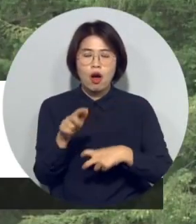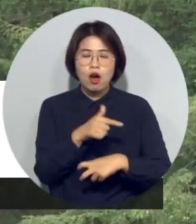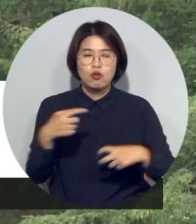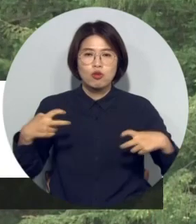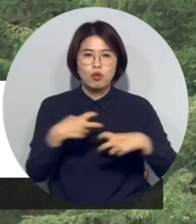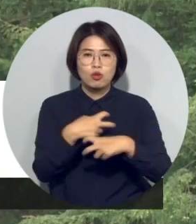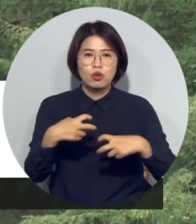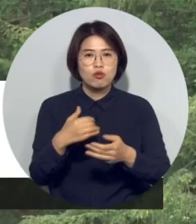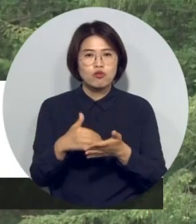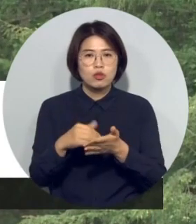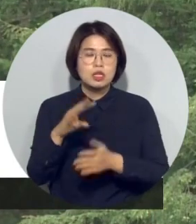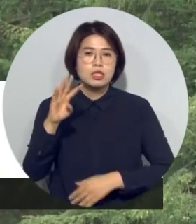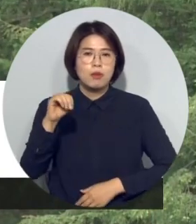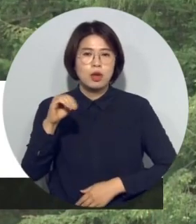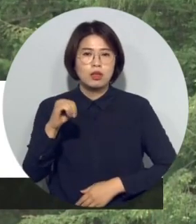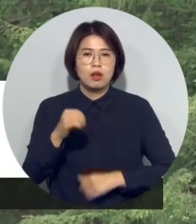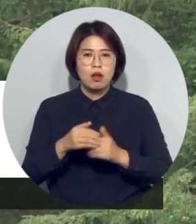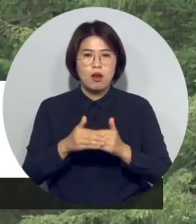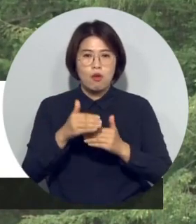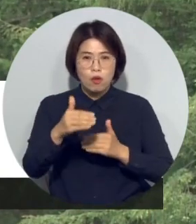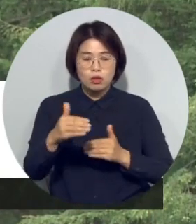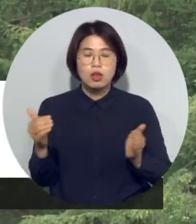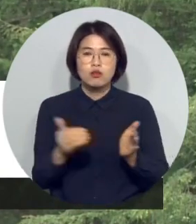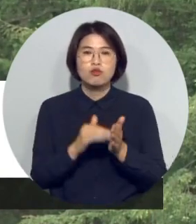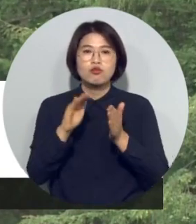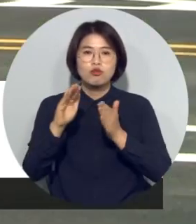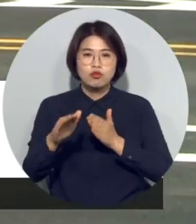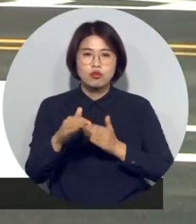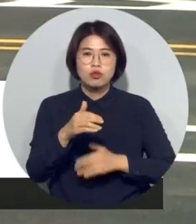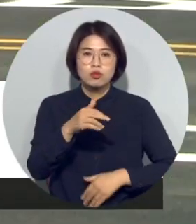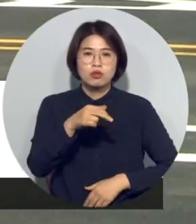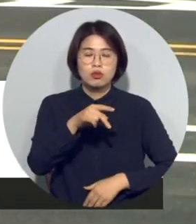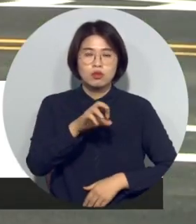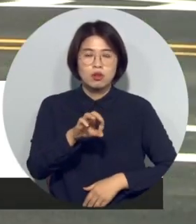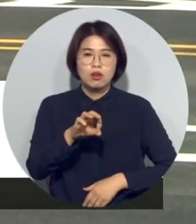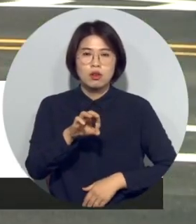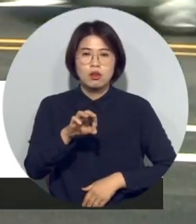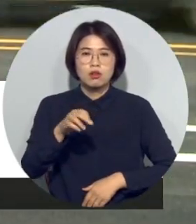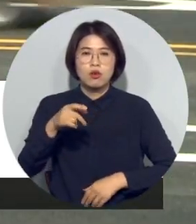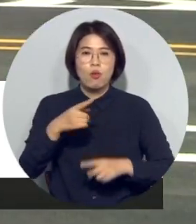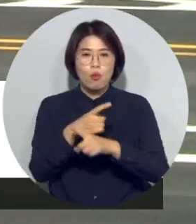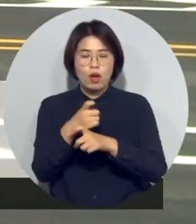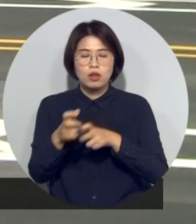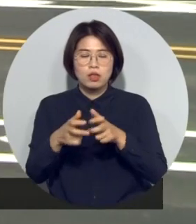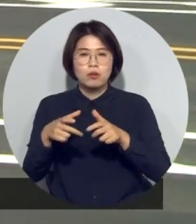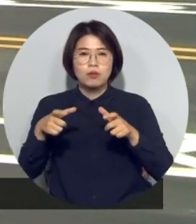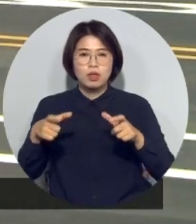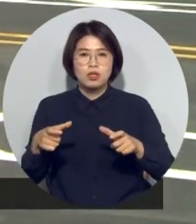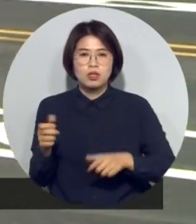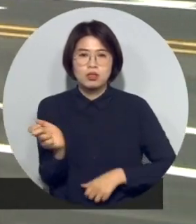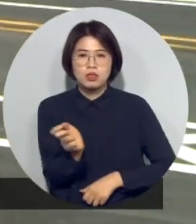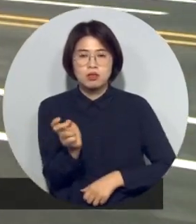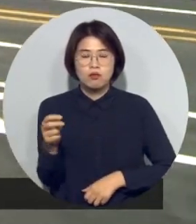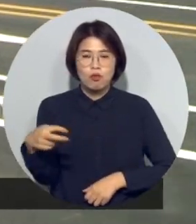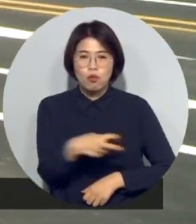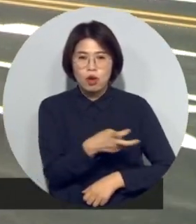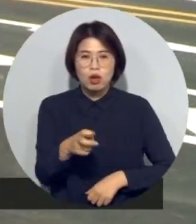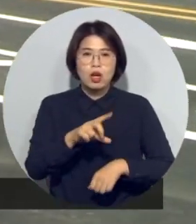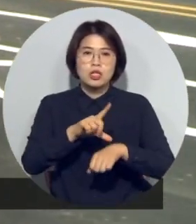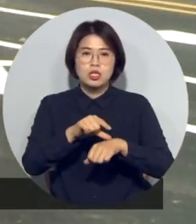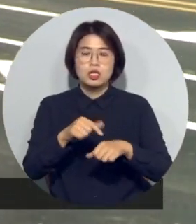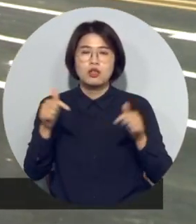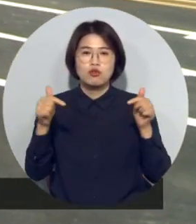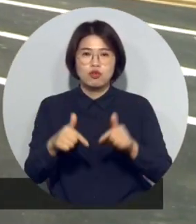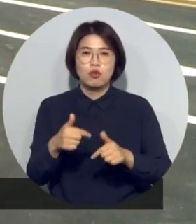4만 대로 확장 공사가 완료되면 성 저장 당과 성조 산단 외관 산단 을 오가는 시간과 다 4지역